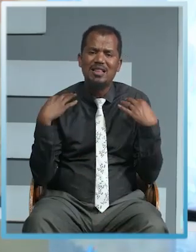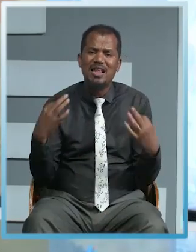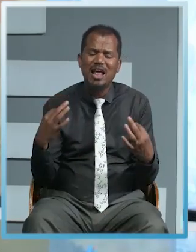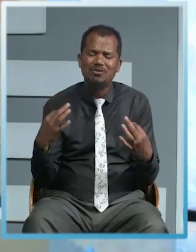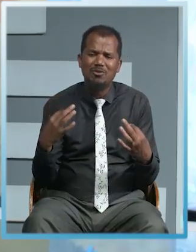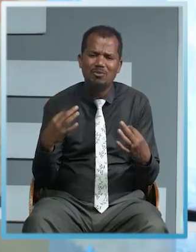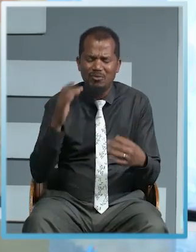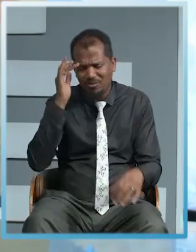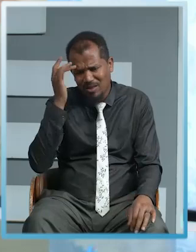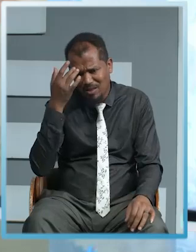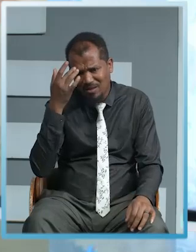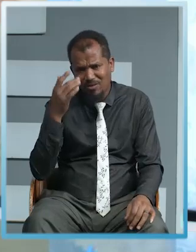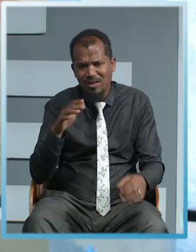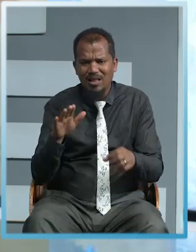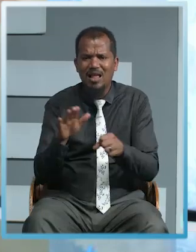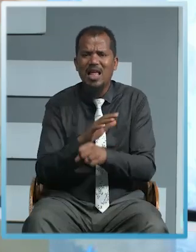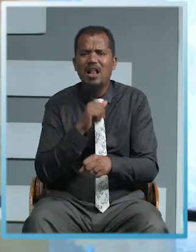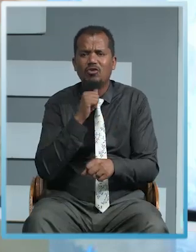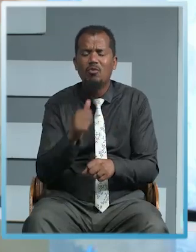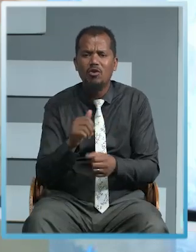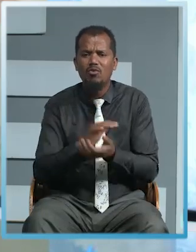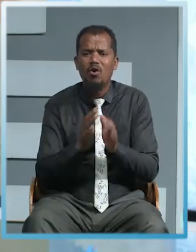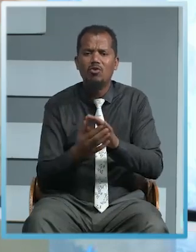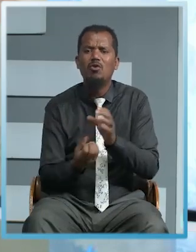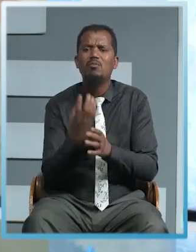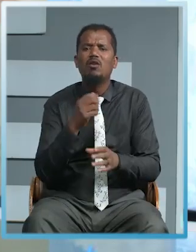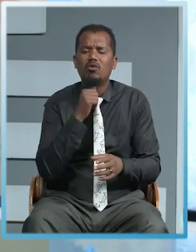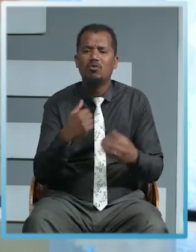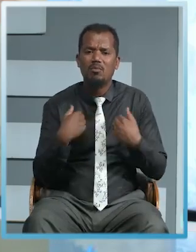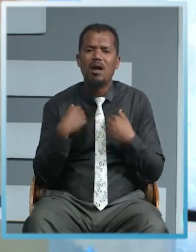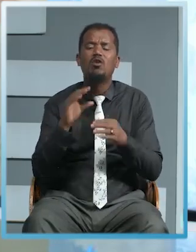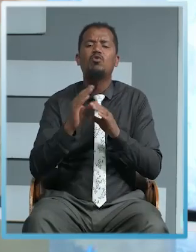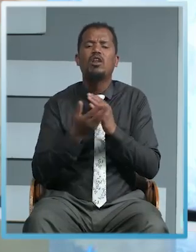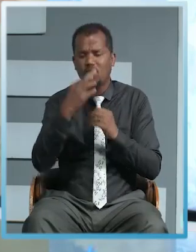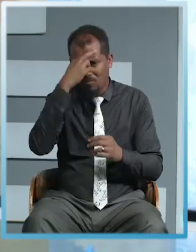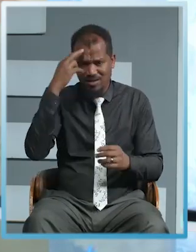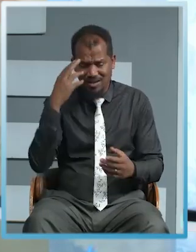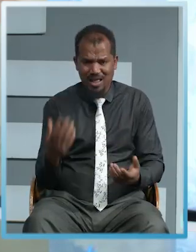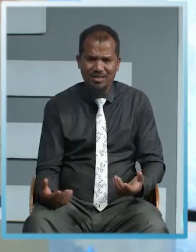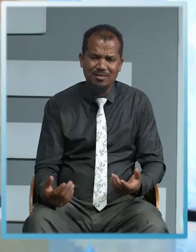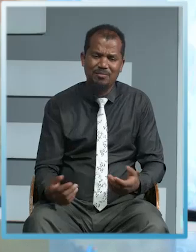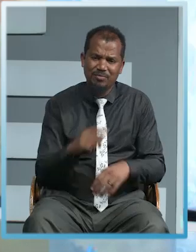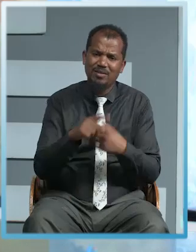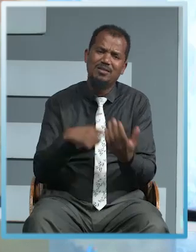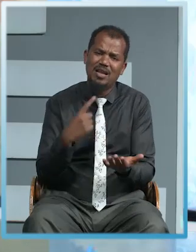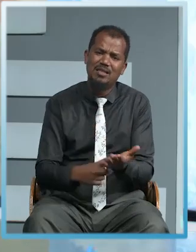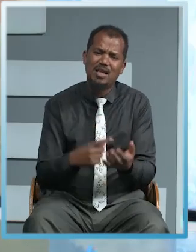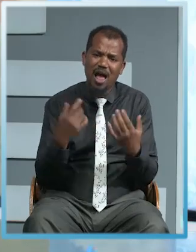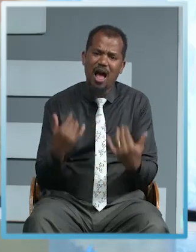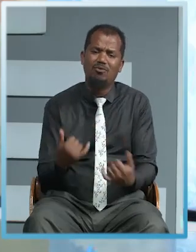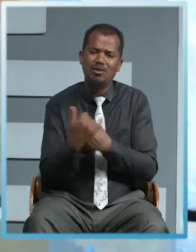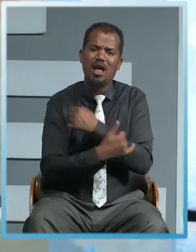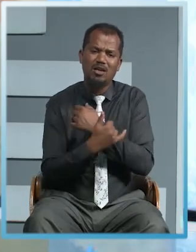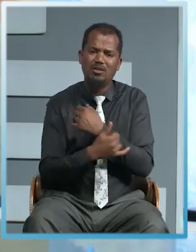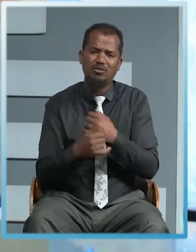ጤናቸው ተቃውሶ ያልተሟሉ ልጆች ሆነው የሚያድጉ አሉ። ባለው ሁኔታ ምክንያት ማለት ነውና ስለዚህ አሁን